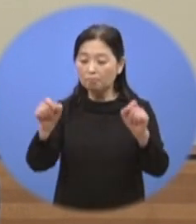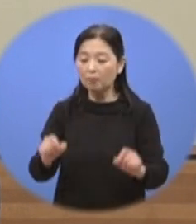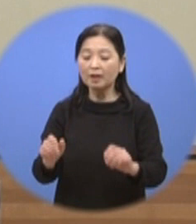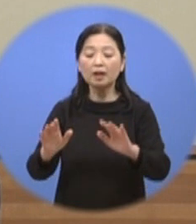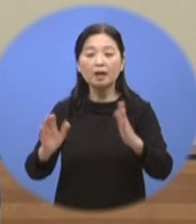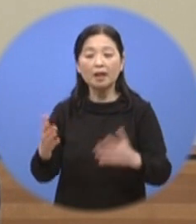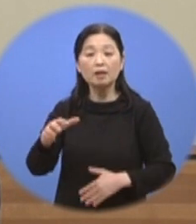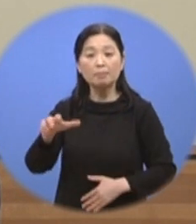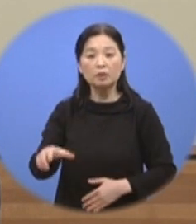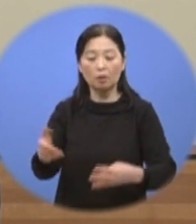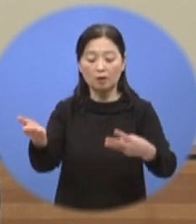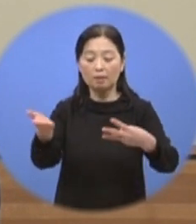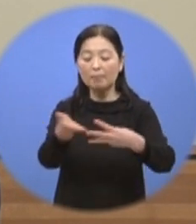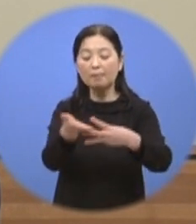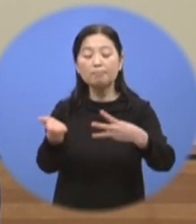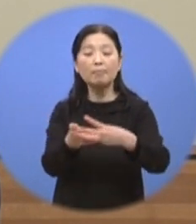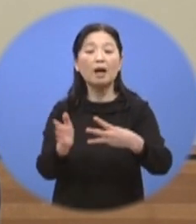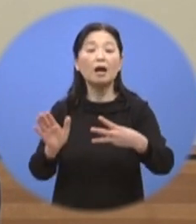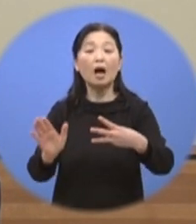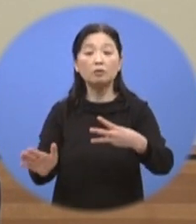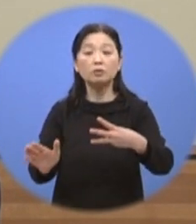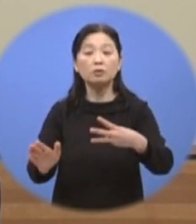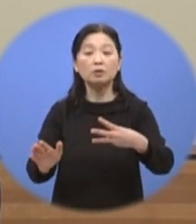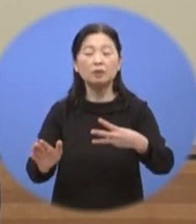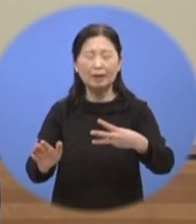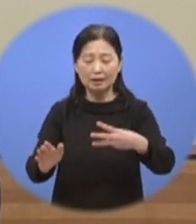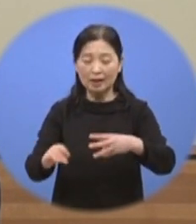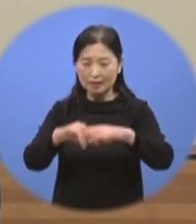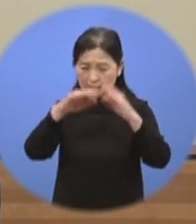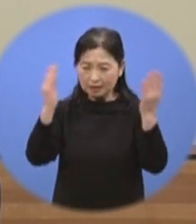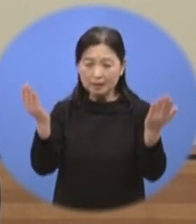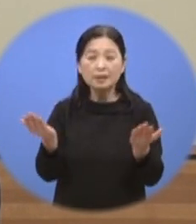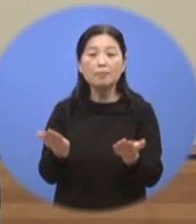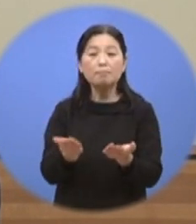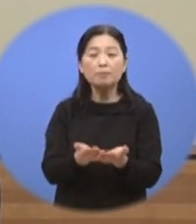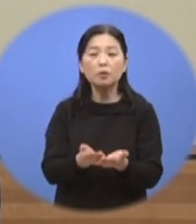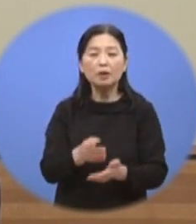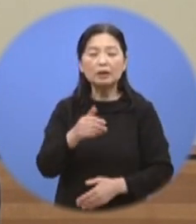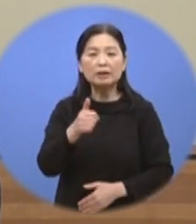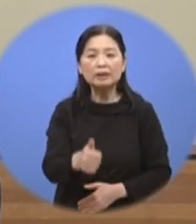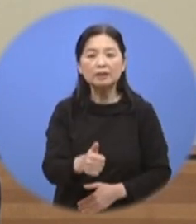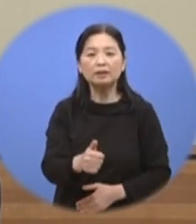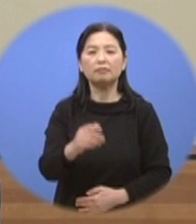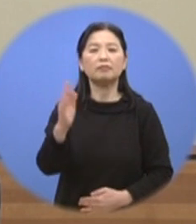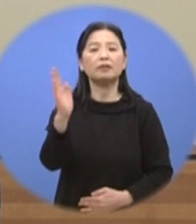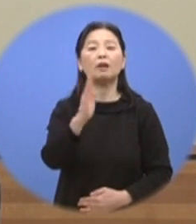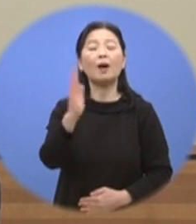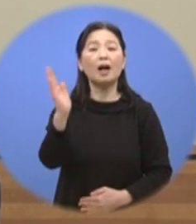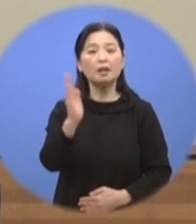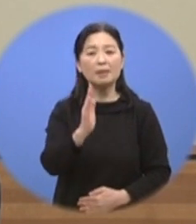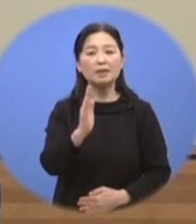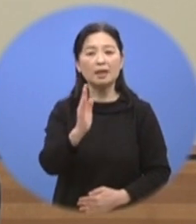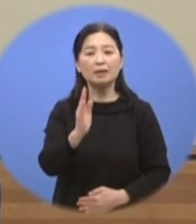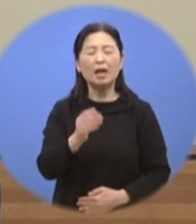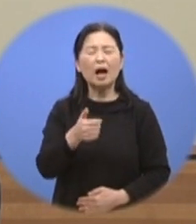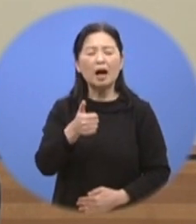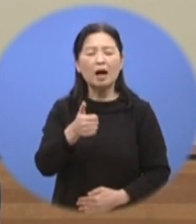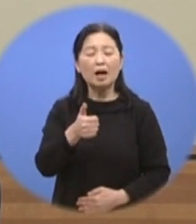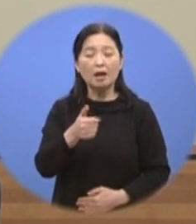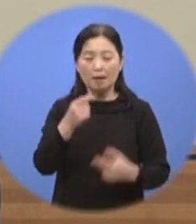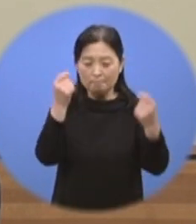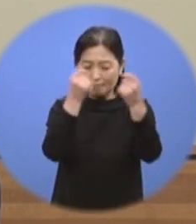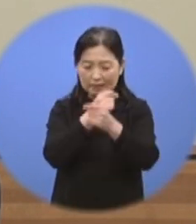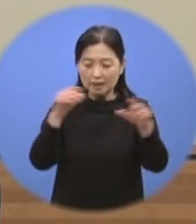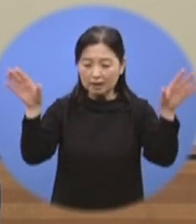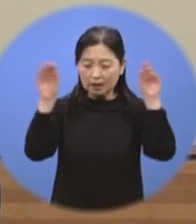場所があります。何もかも全面的に禁止ではございません。誤った情報をお